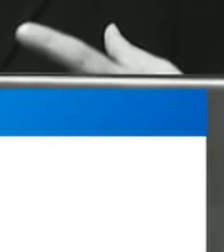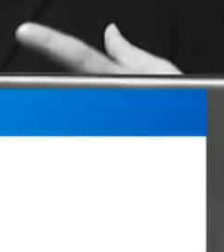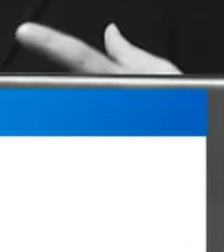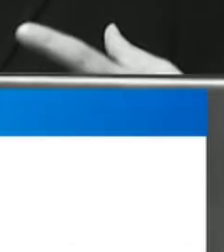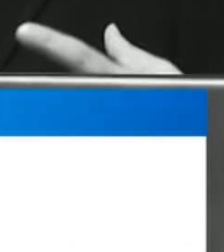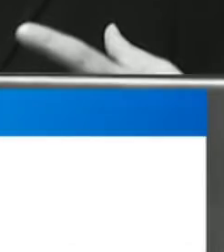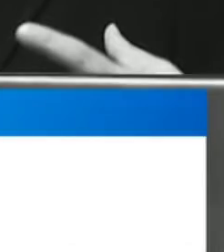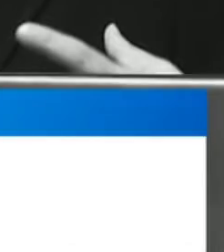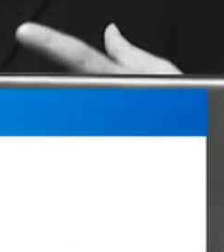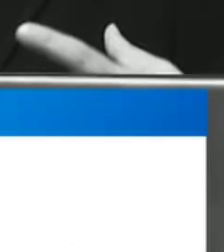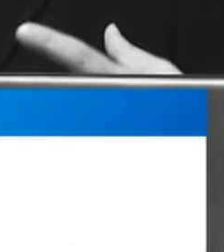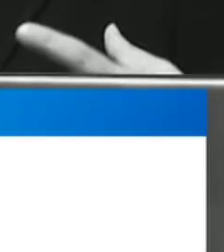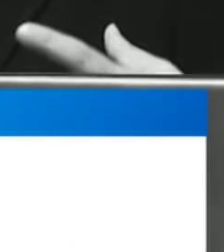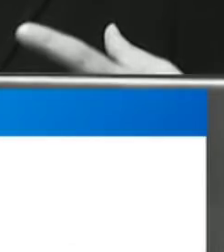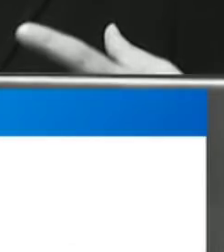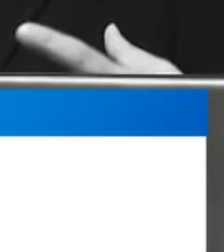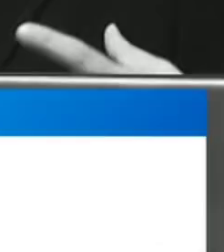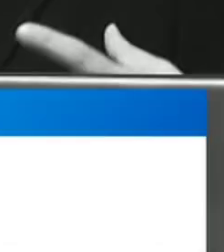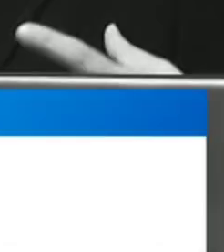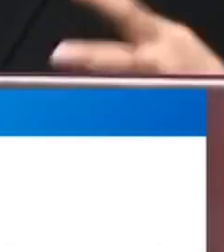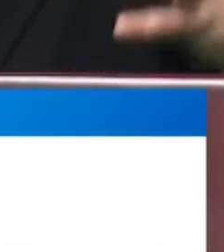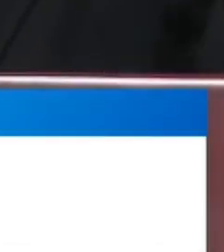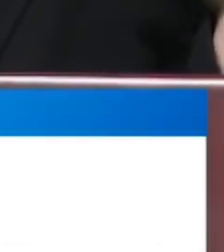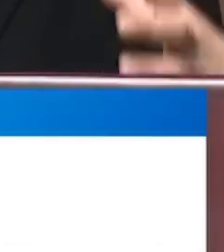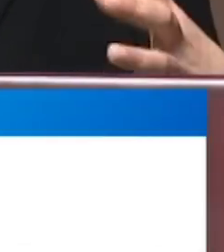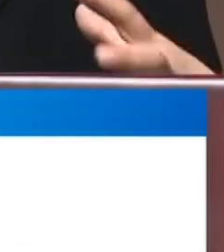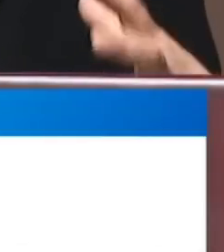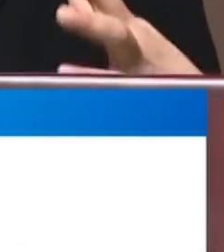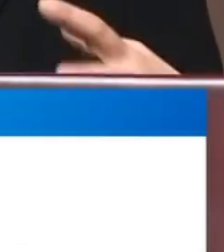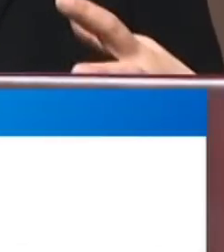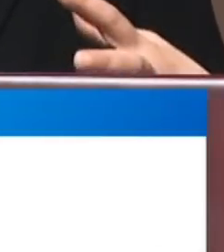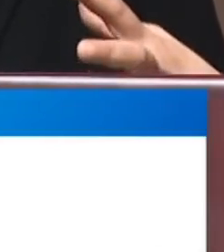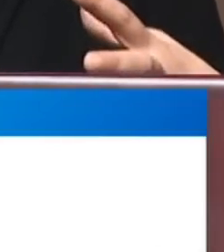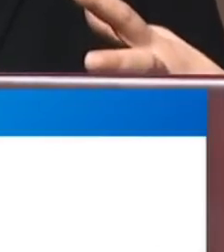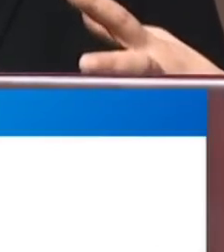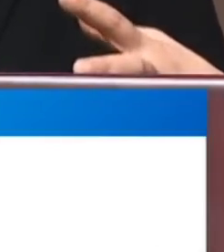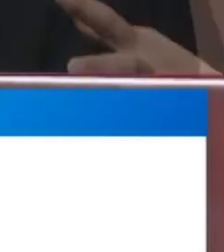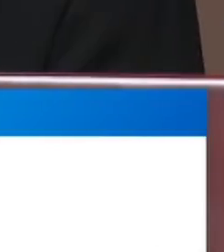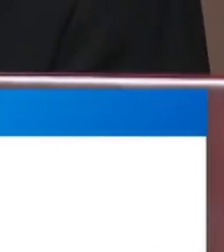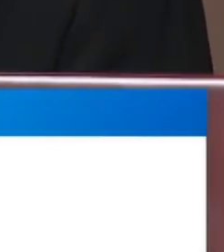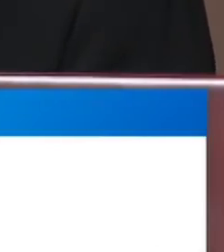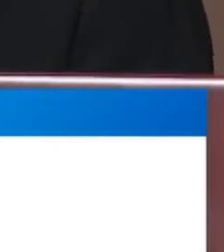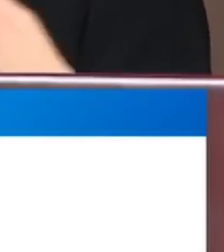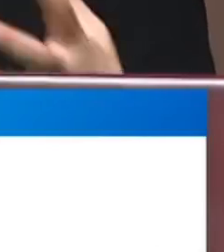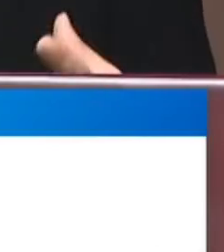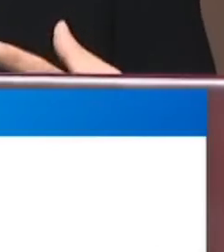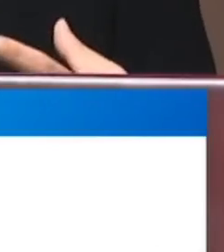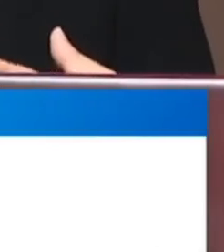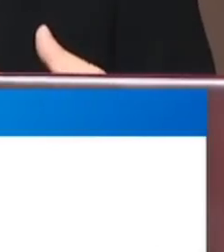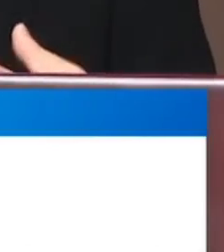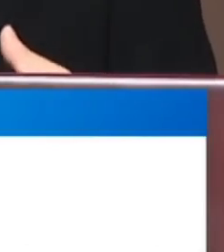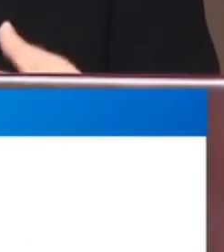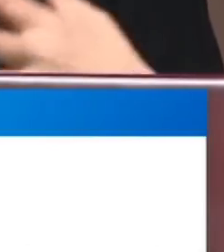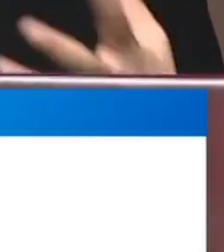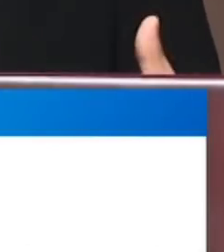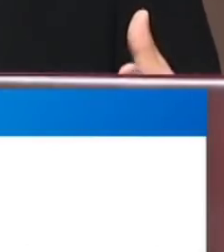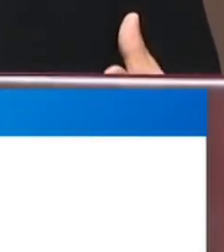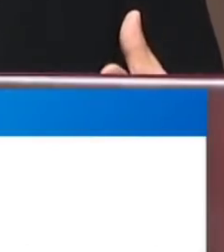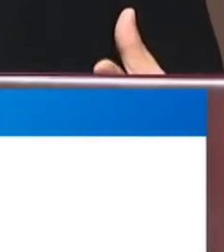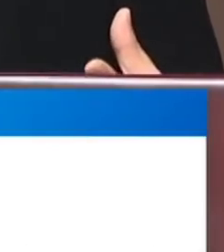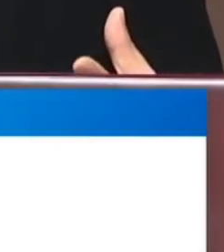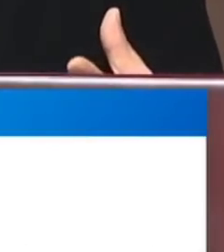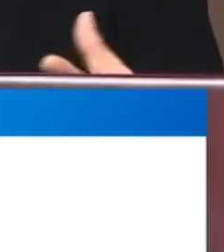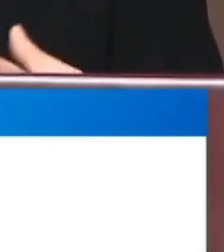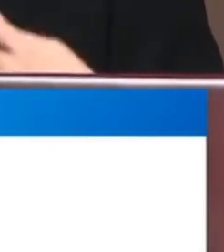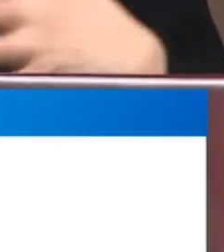우하향에서 우상향으로 바꾸겠습니다. 왜 지금 이런 시점에 국가 주도 성장이라든가 이런 얘기들이 왜